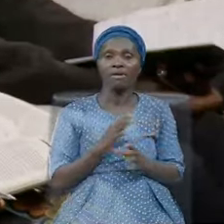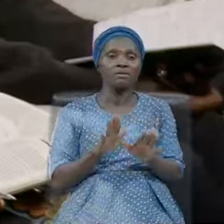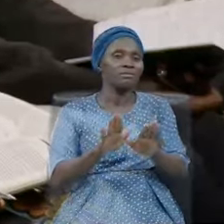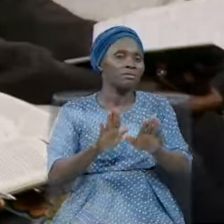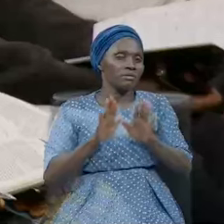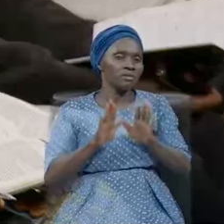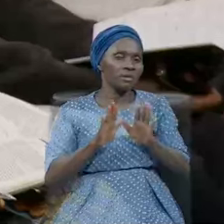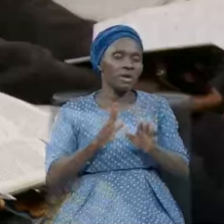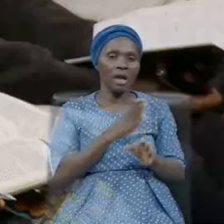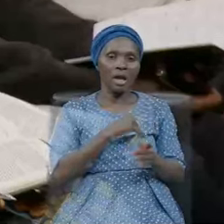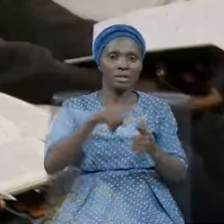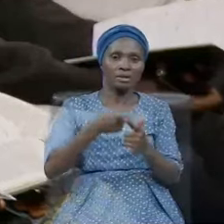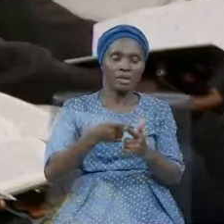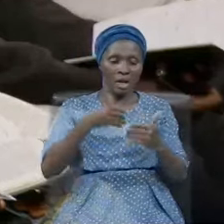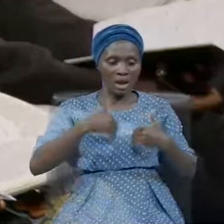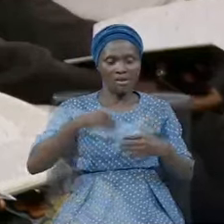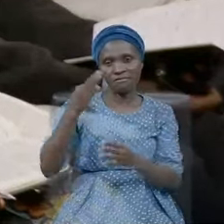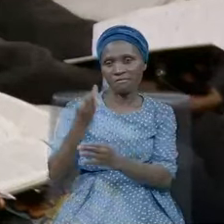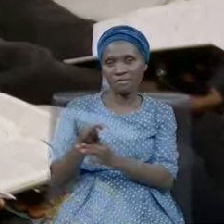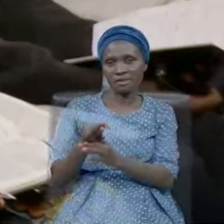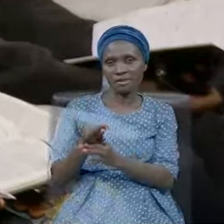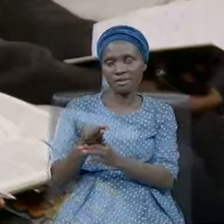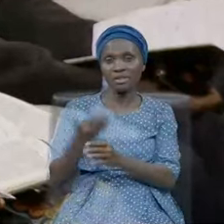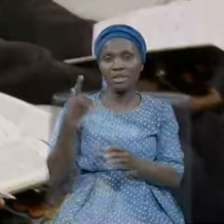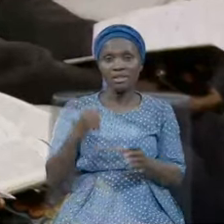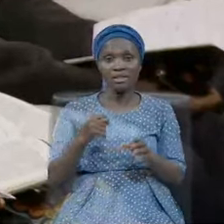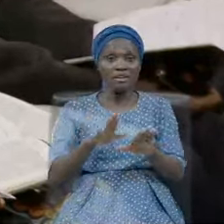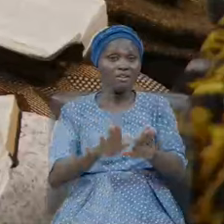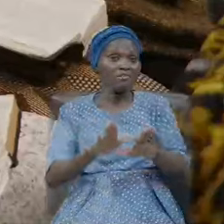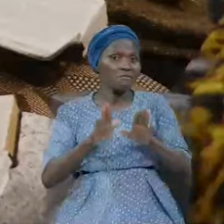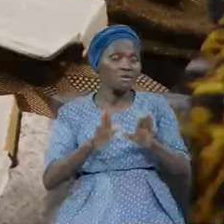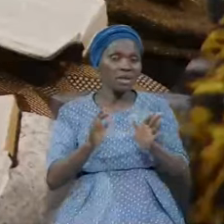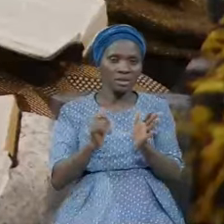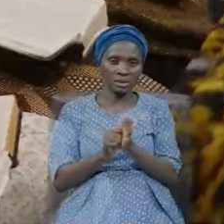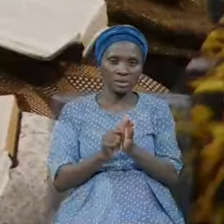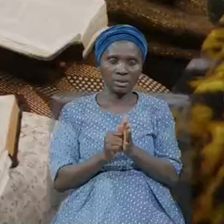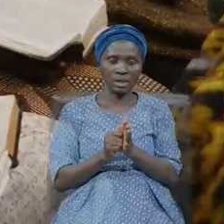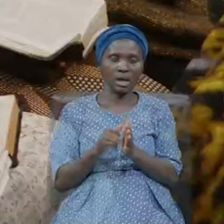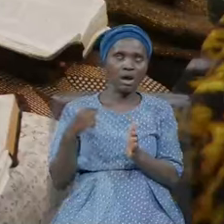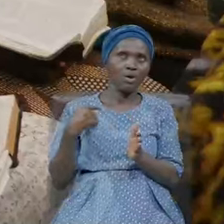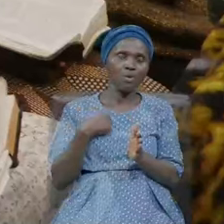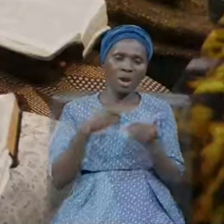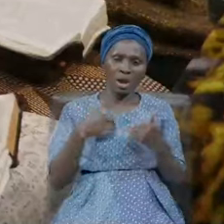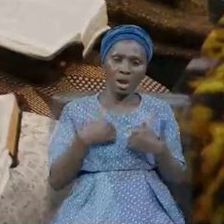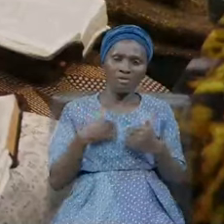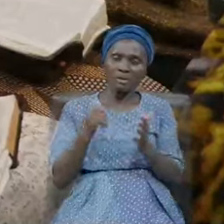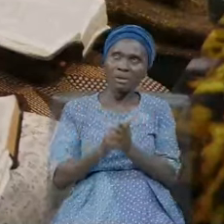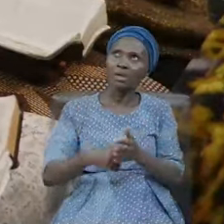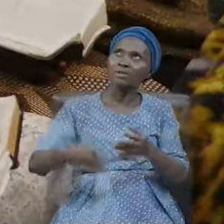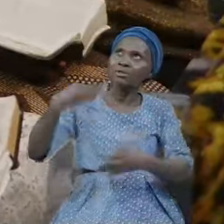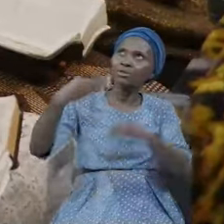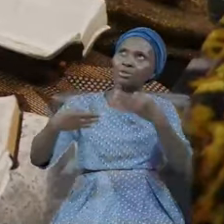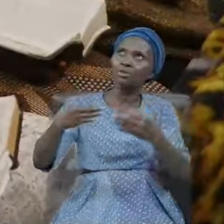il a craint, il a agi. La peur que nous avons que le jugement vient, la peur que nous avons que